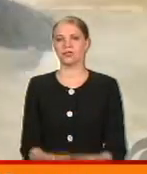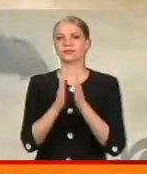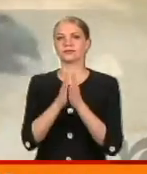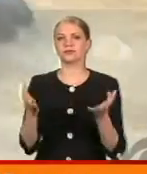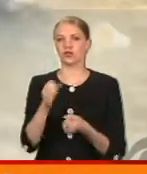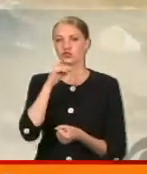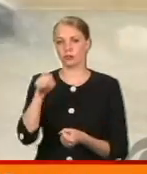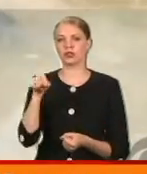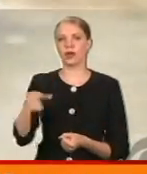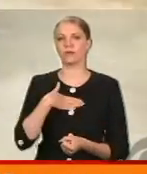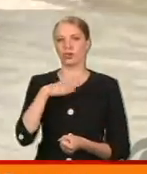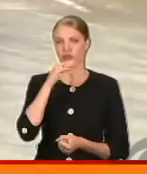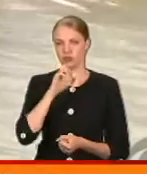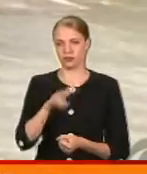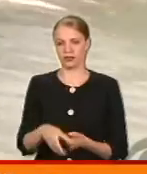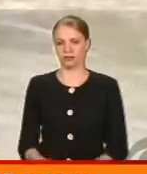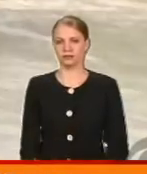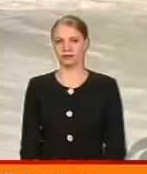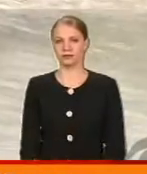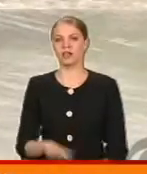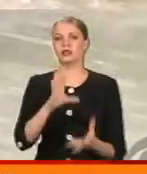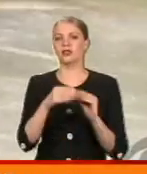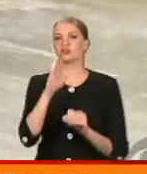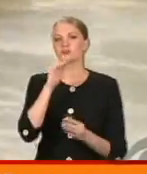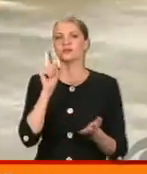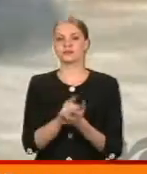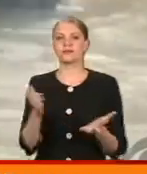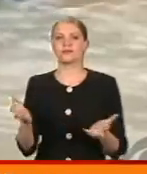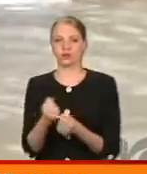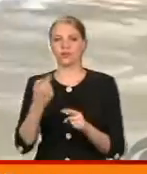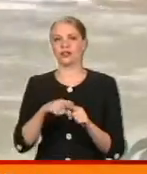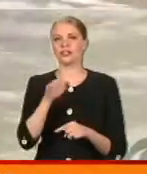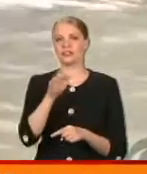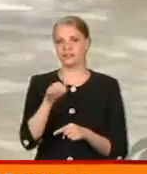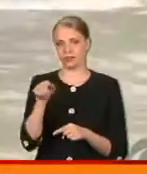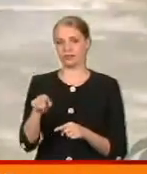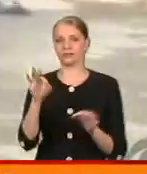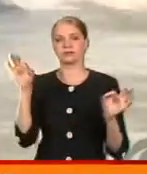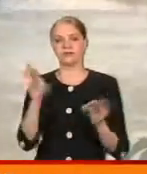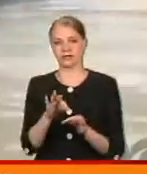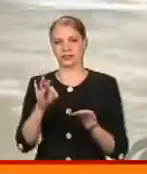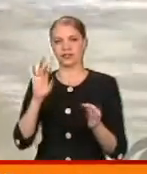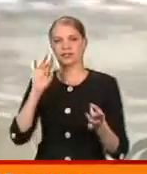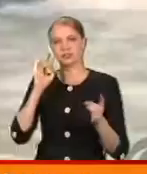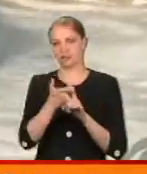Дістаньте мою собаку, там моя собака. Зрештою, собаку також врятували, а цей відеоролик вмить став